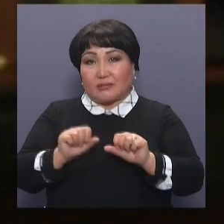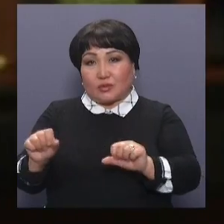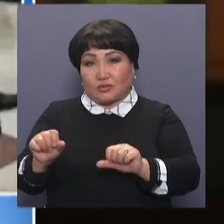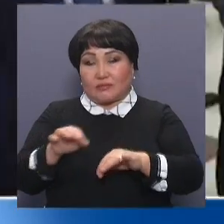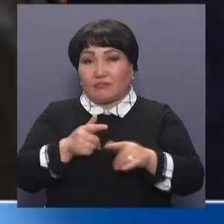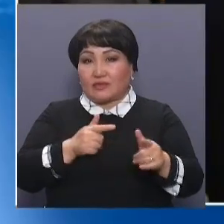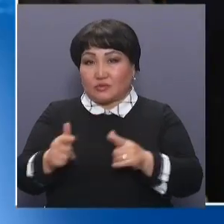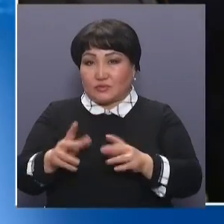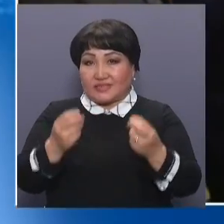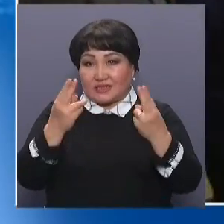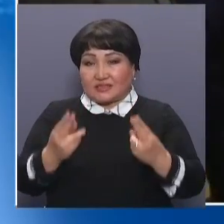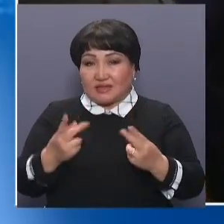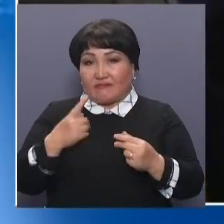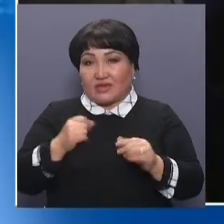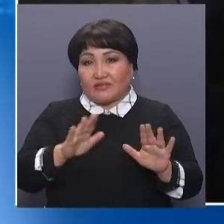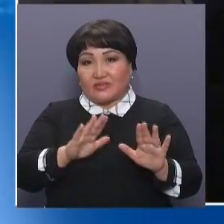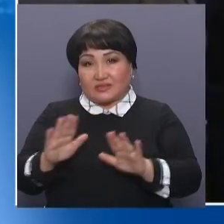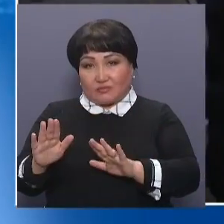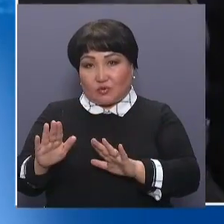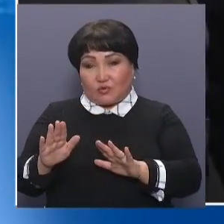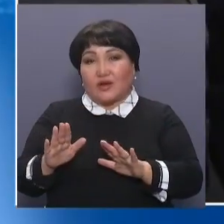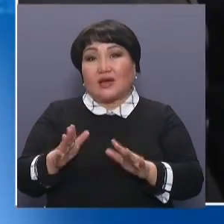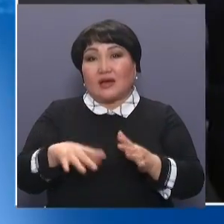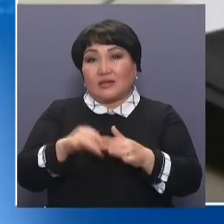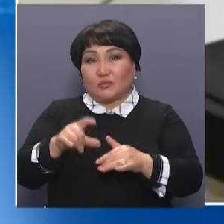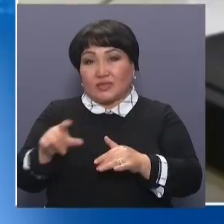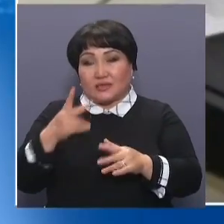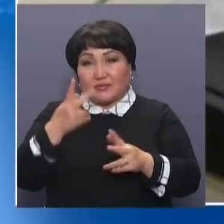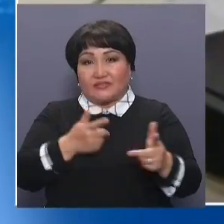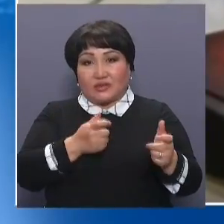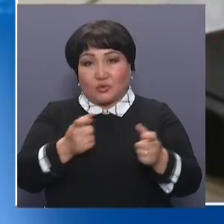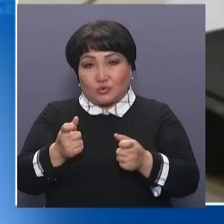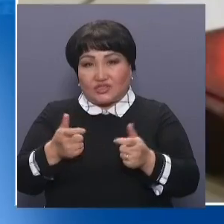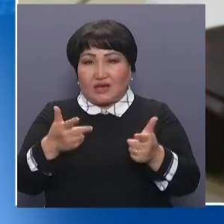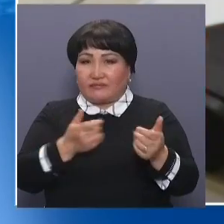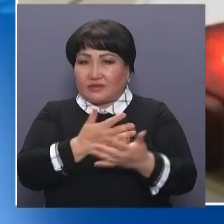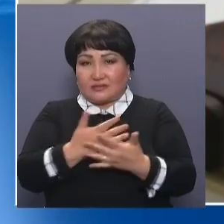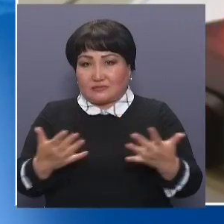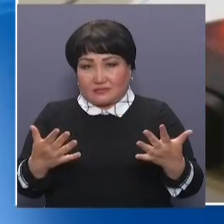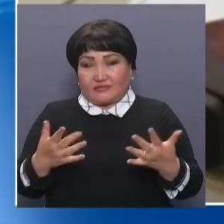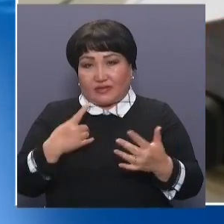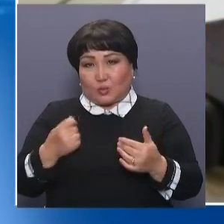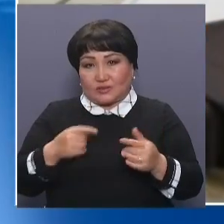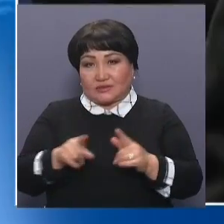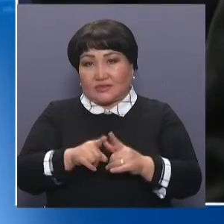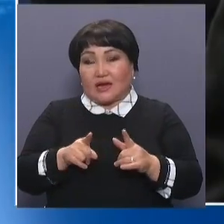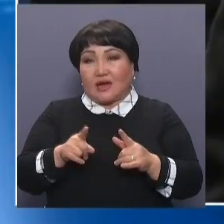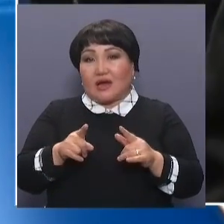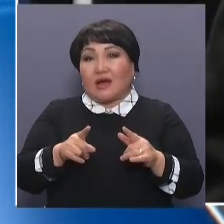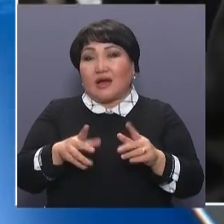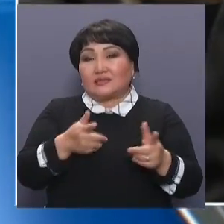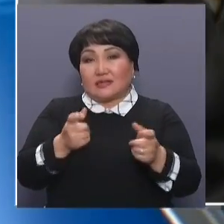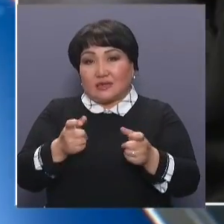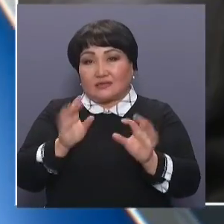выставку. Народные избранники в спешке осматривали ружья, автоматы и пистолеты. Стрелять, конечно, в стенах Мажилиса никто не позволил, но в